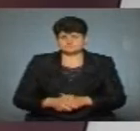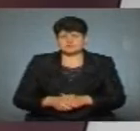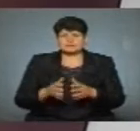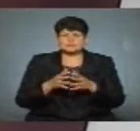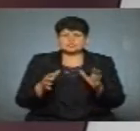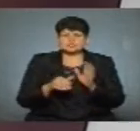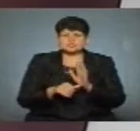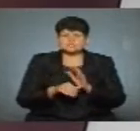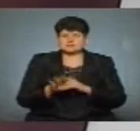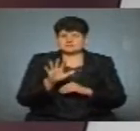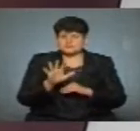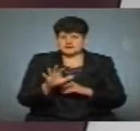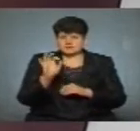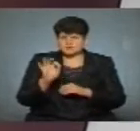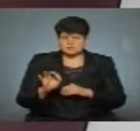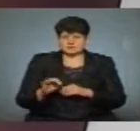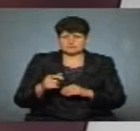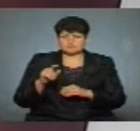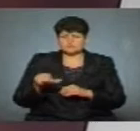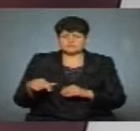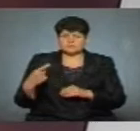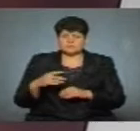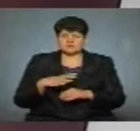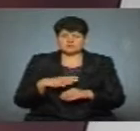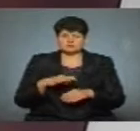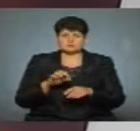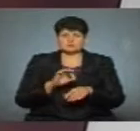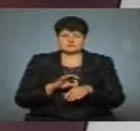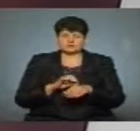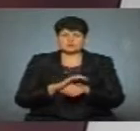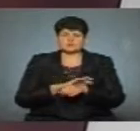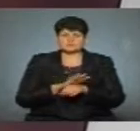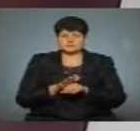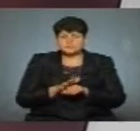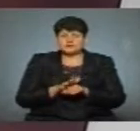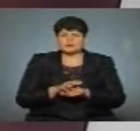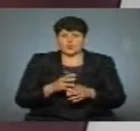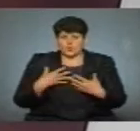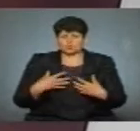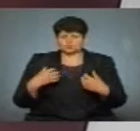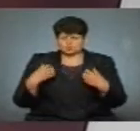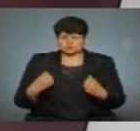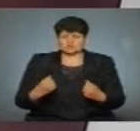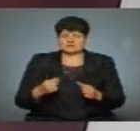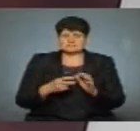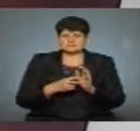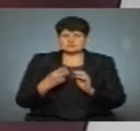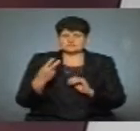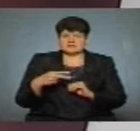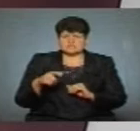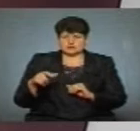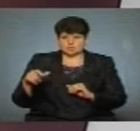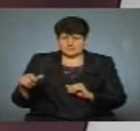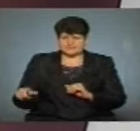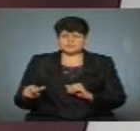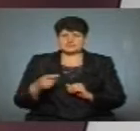Понад 65% жителів області, які були інфіковані коронавірусною інфекцією, одужали. Це 720 осіб, повідомив